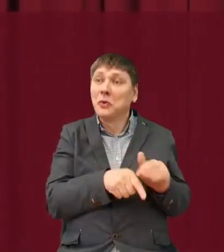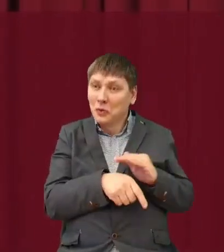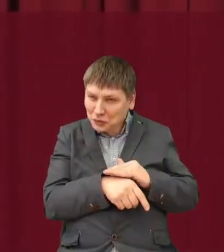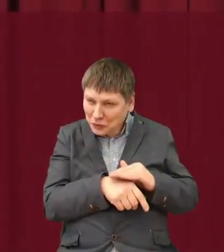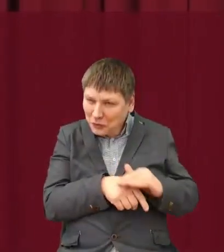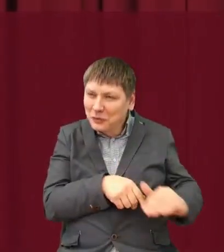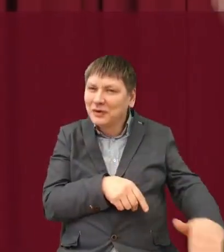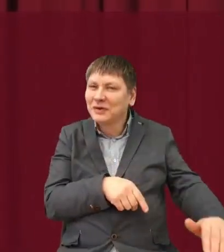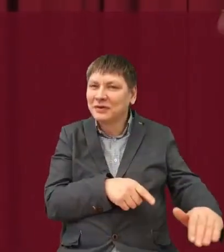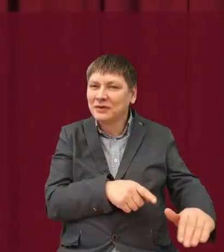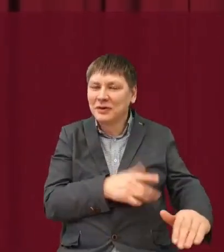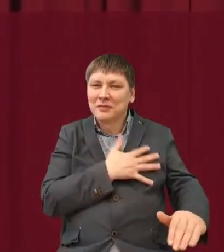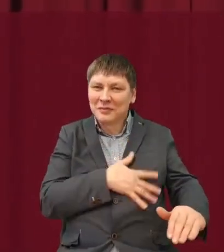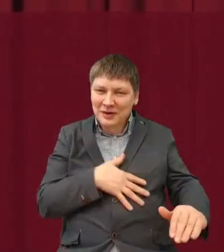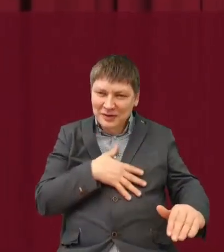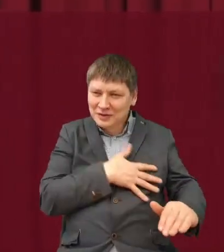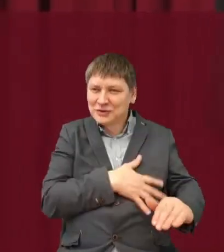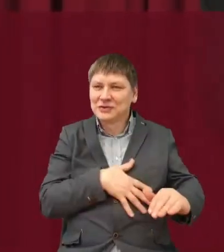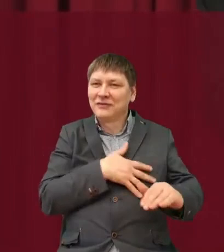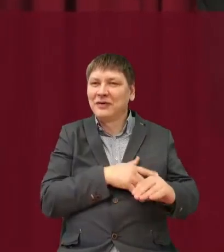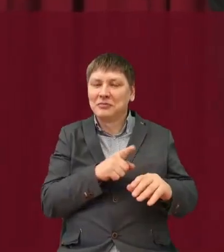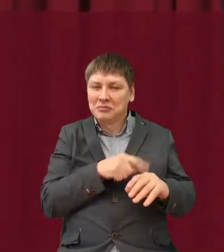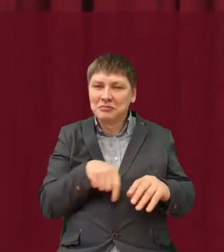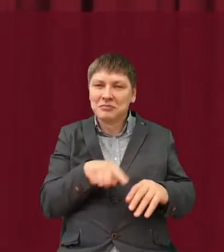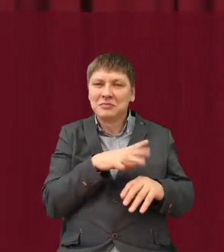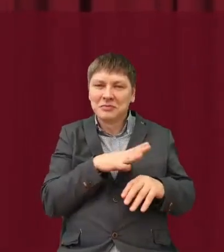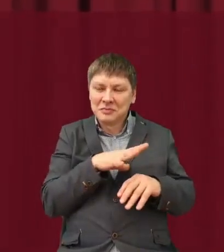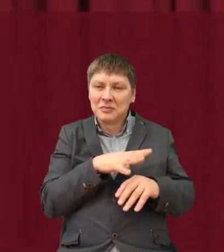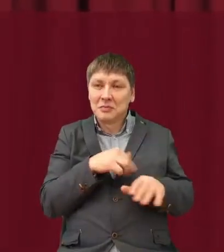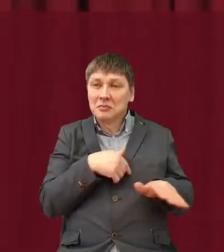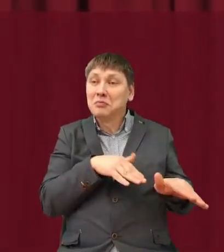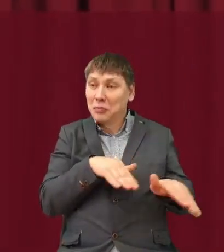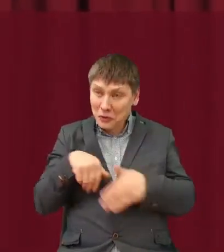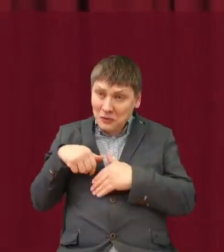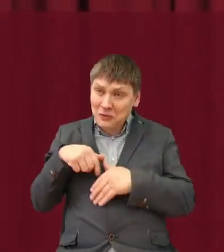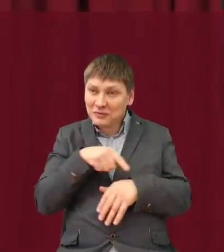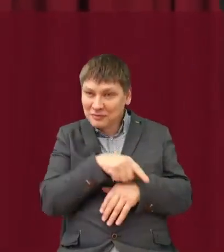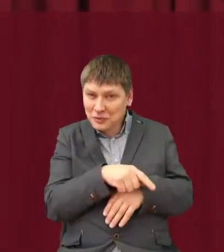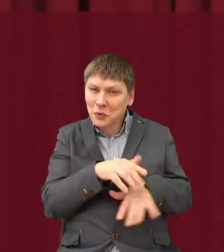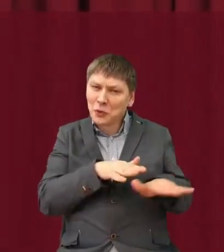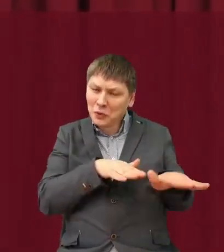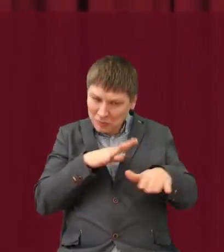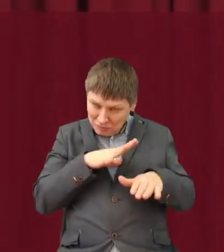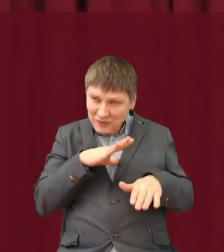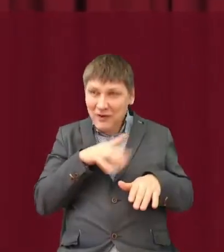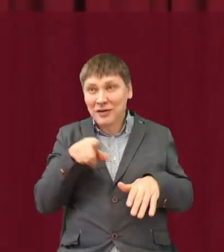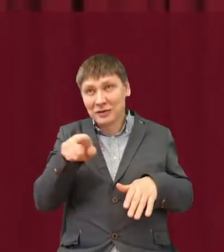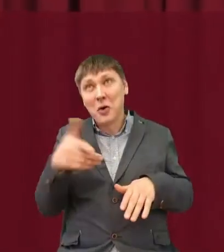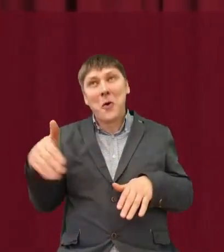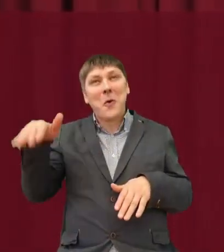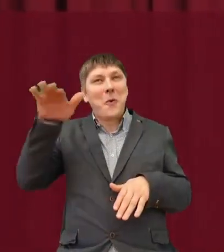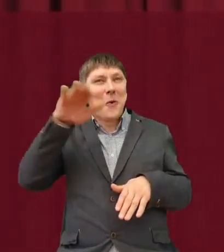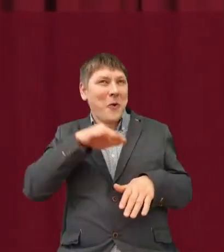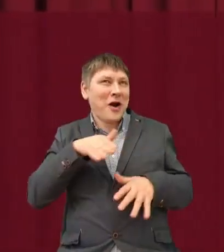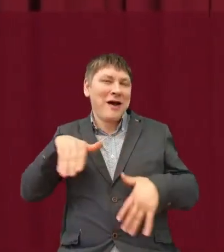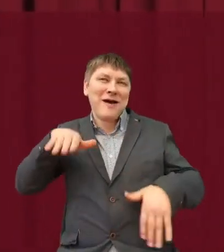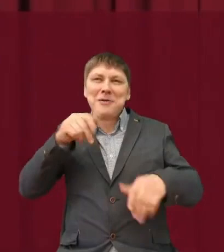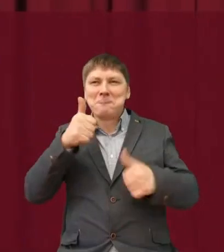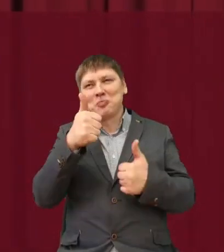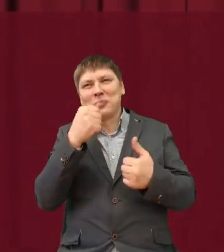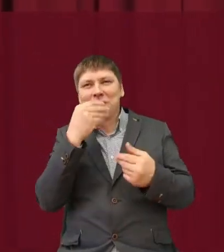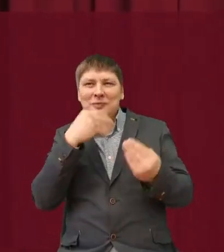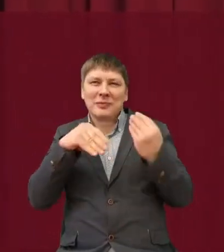каких-то переживаний которые мы проходим и в нашей жизни мы иногда идем по горам по милости Божией